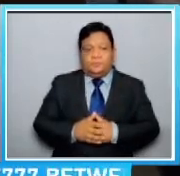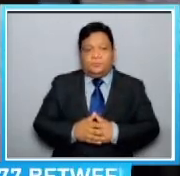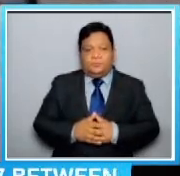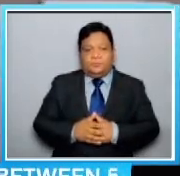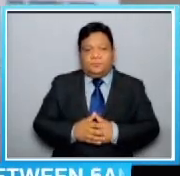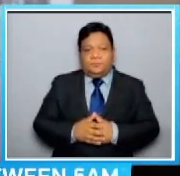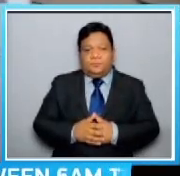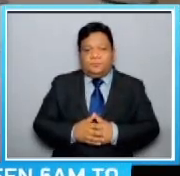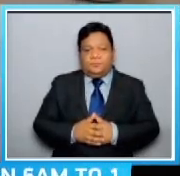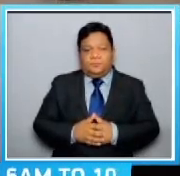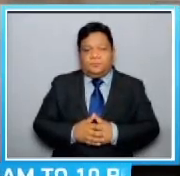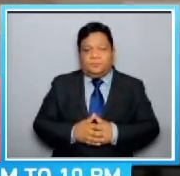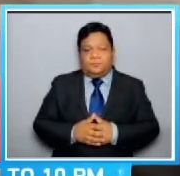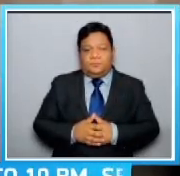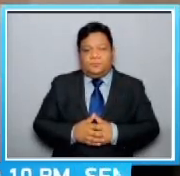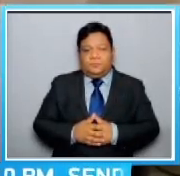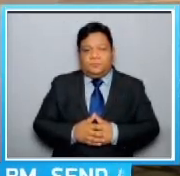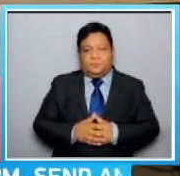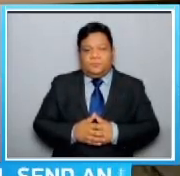natin.